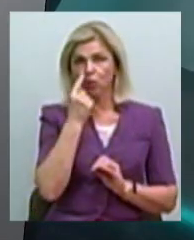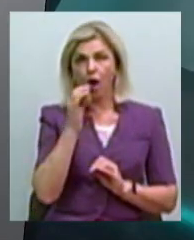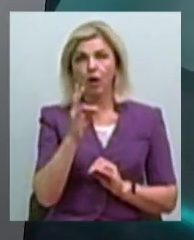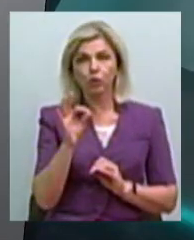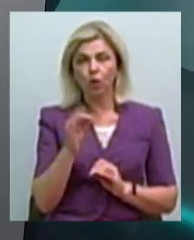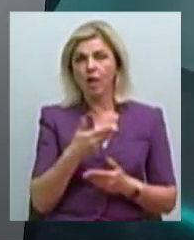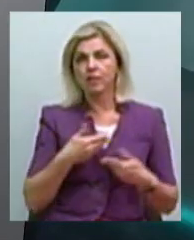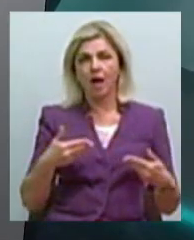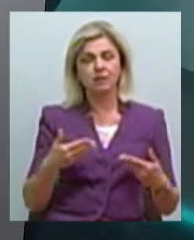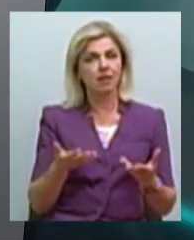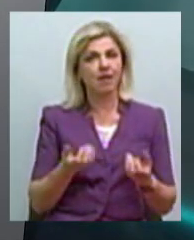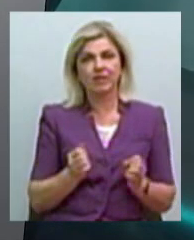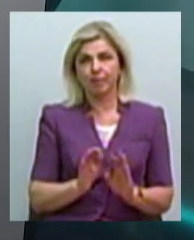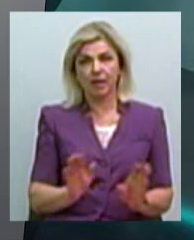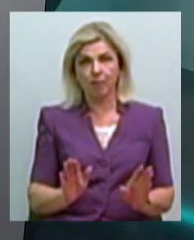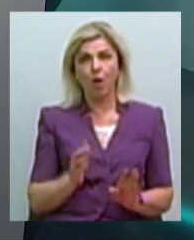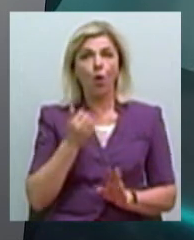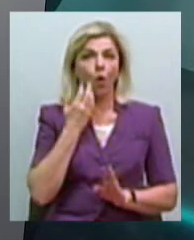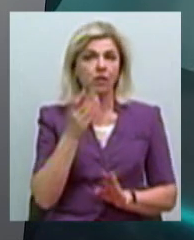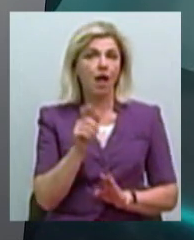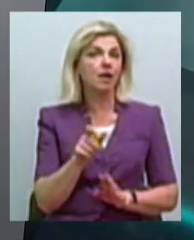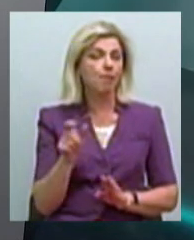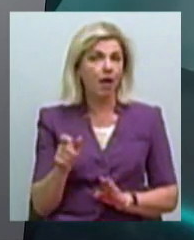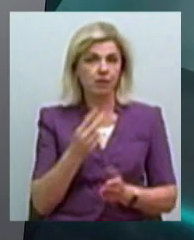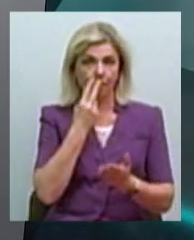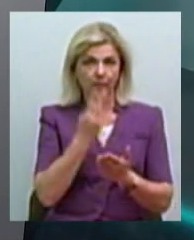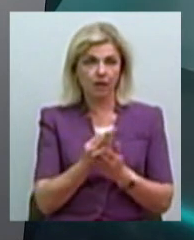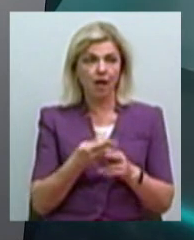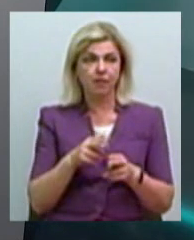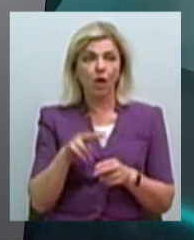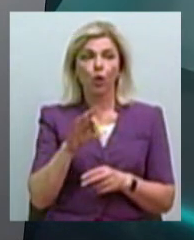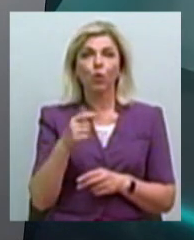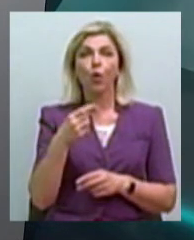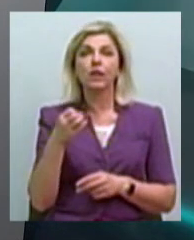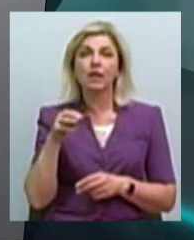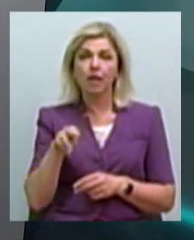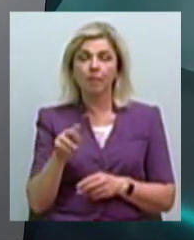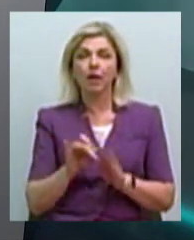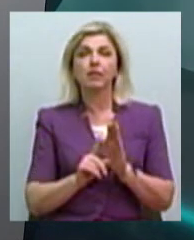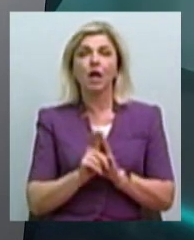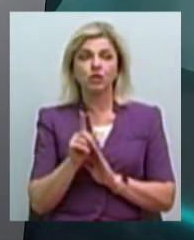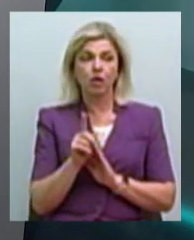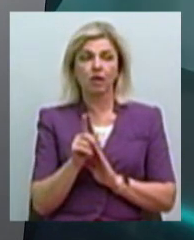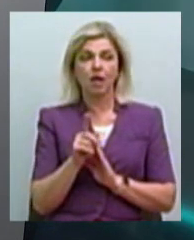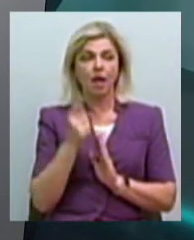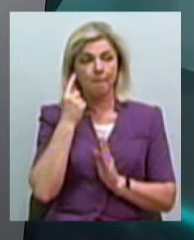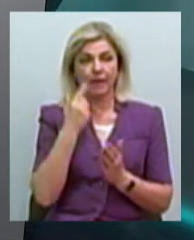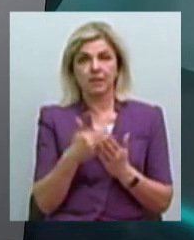не воспринимают. Когда же уже ребята представили вот этот логотип, и даже в первоначальном